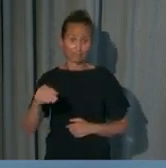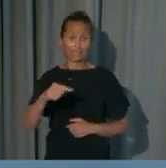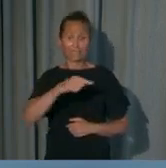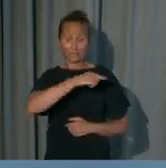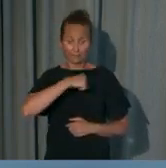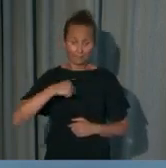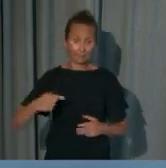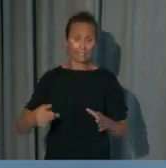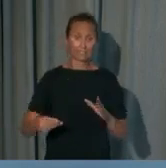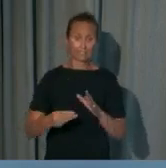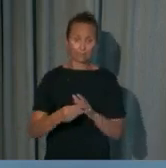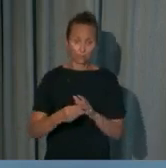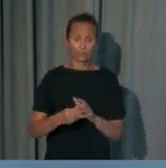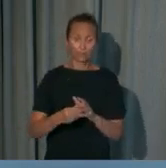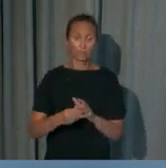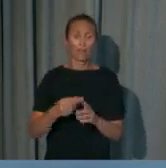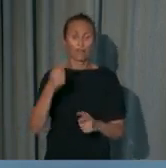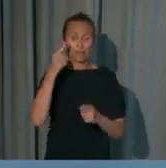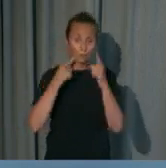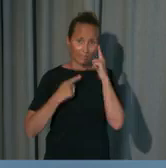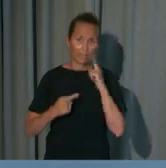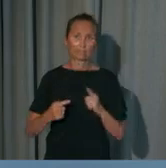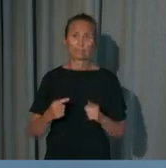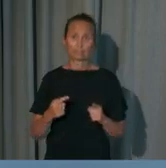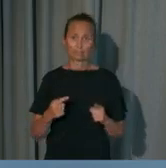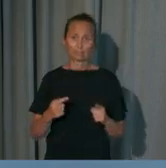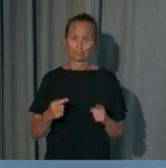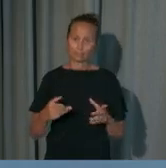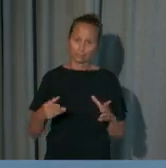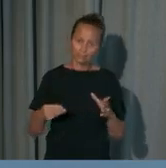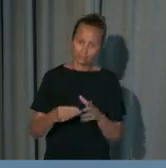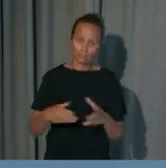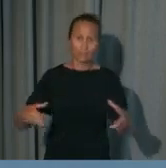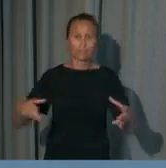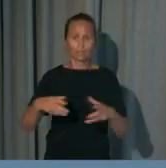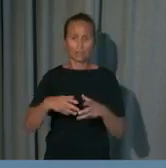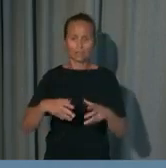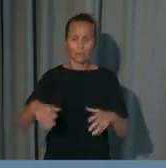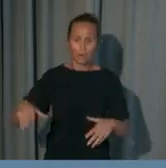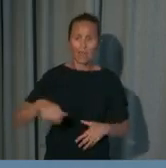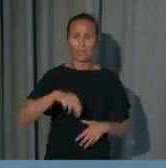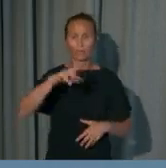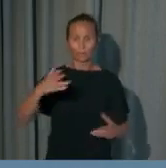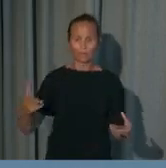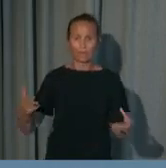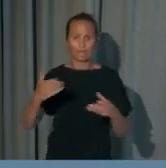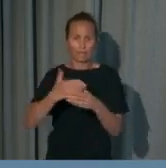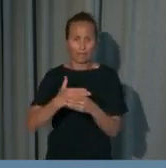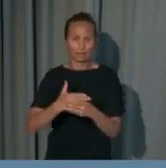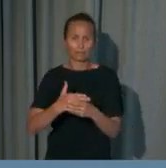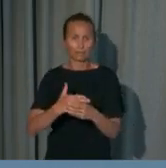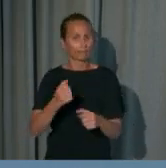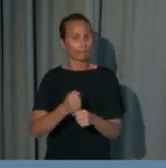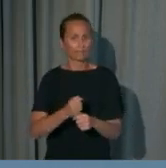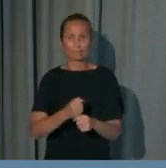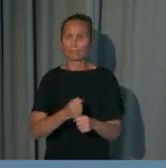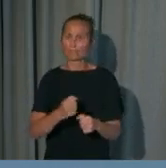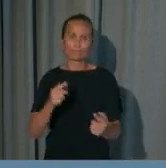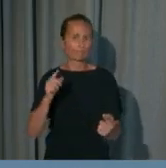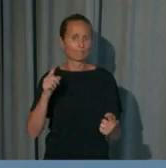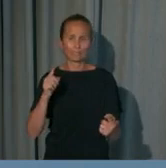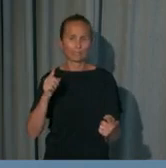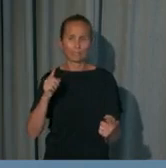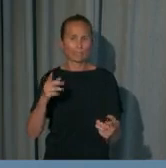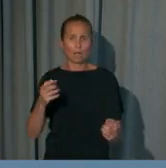vi deler den fortvilelsen. Vi står sammen, og hele det norske fellesskapet ble truffet av skuddene